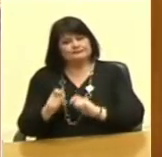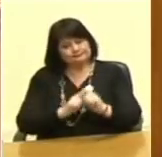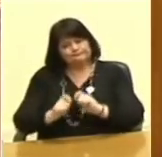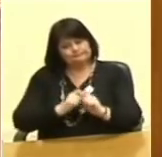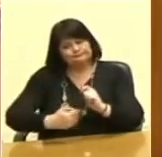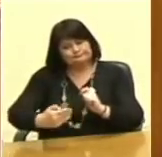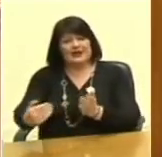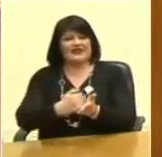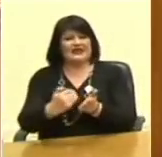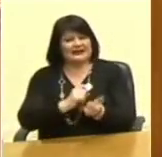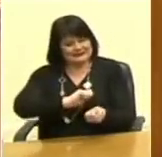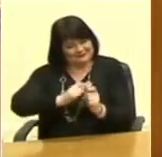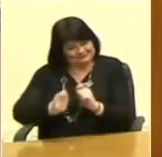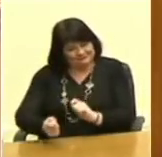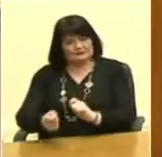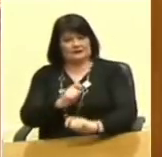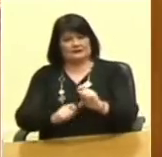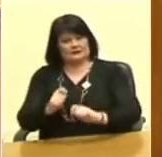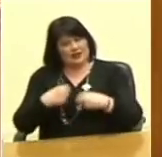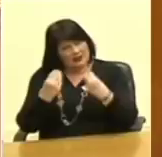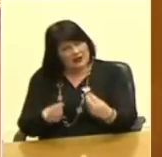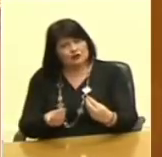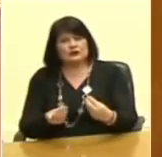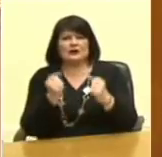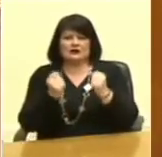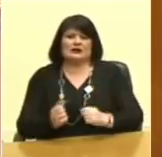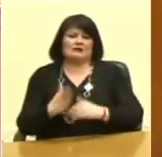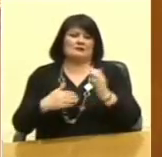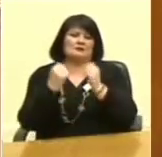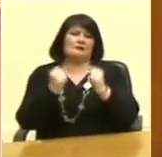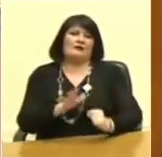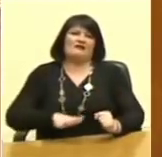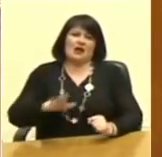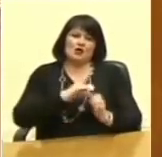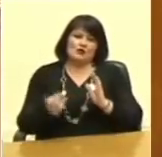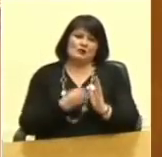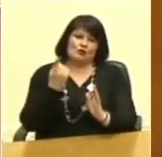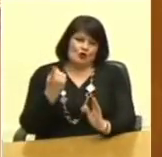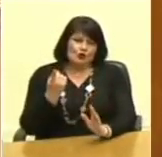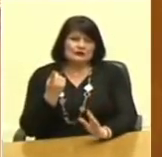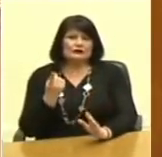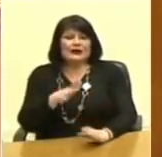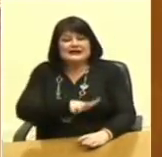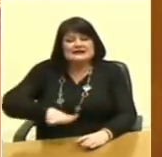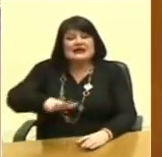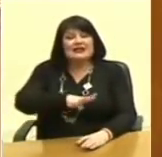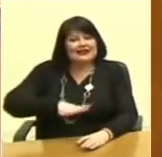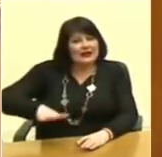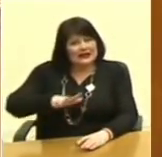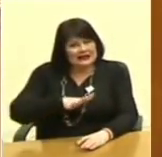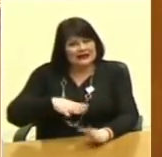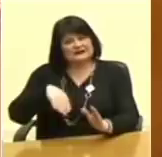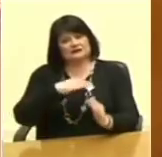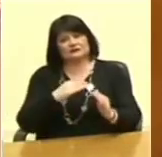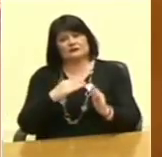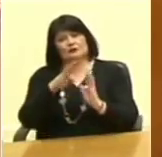αποκατάσταση αδικιών και τη θεμελίωση για πρώτη φορά συνθήκων και προϋποθέσεων